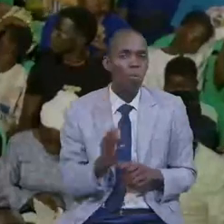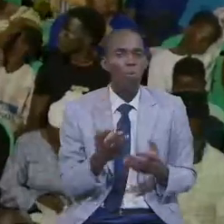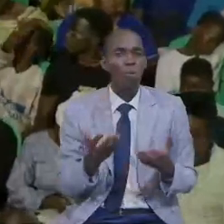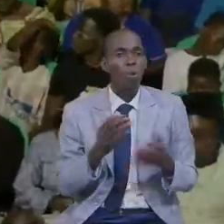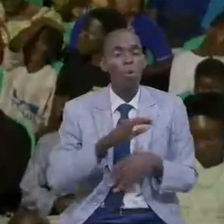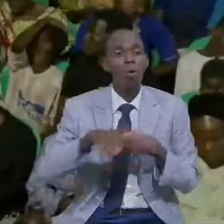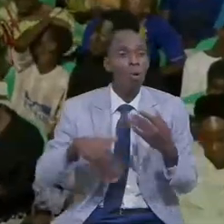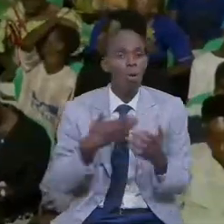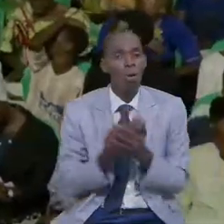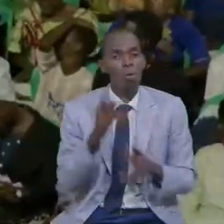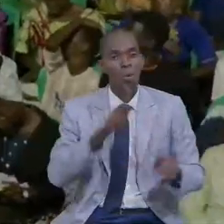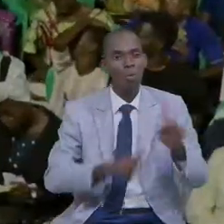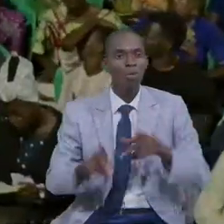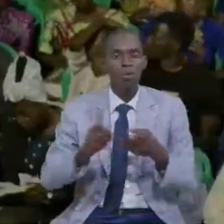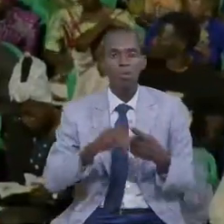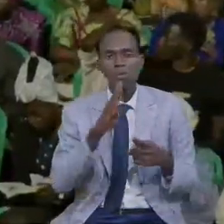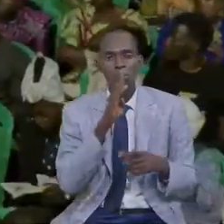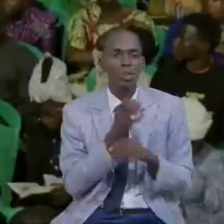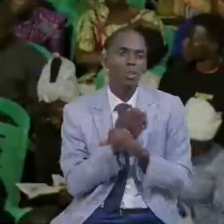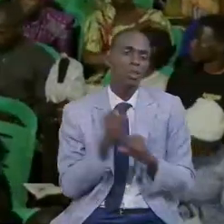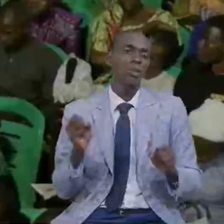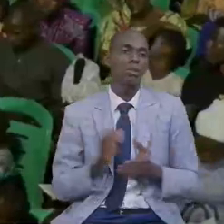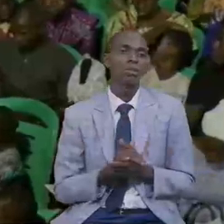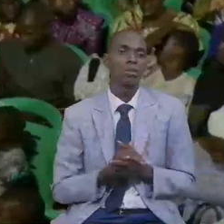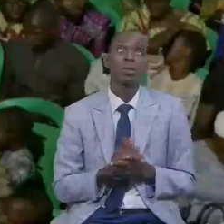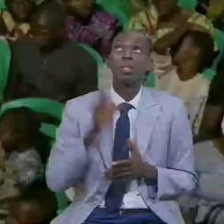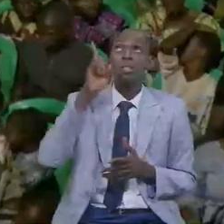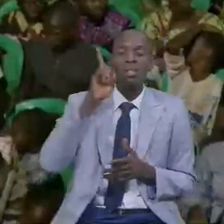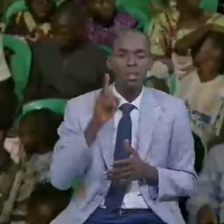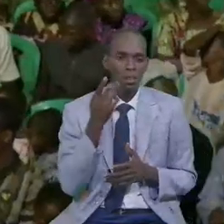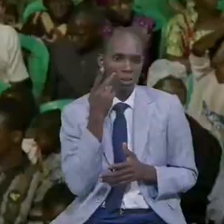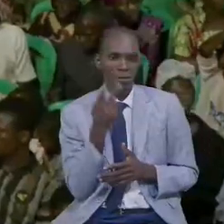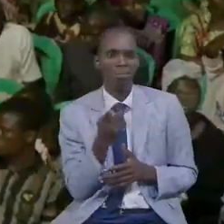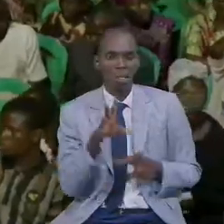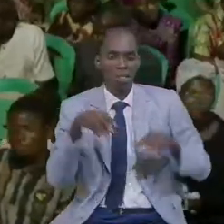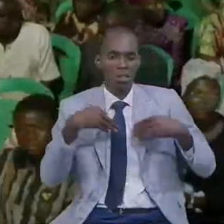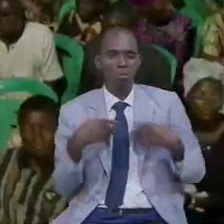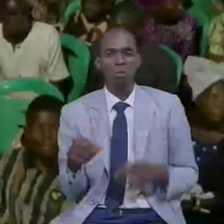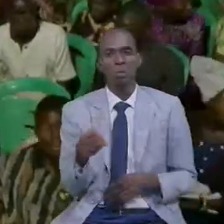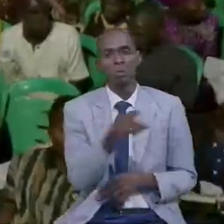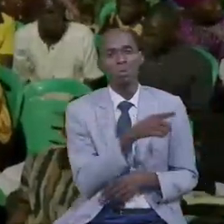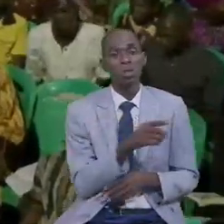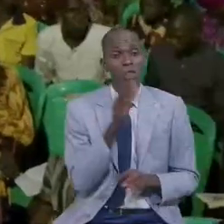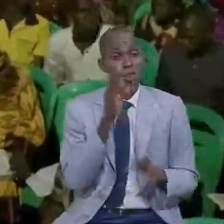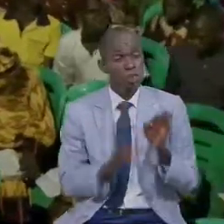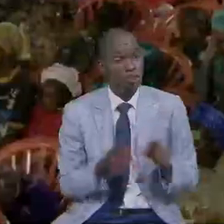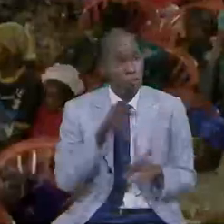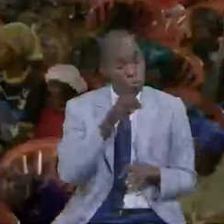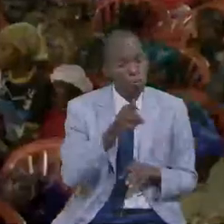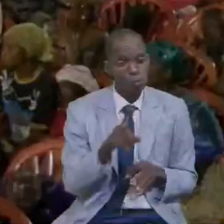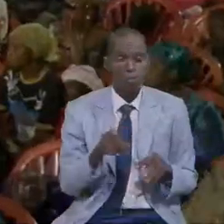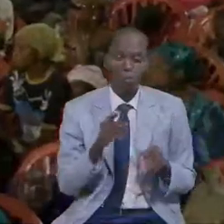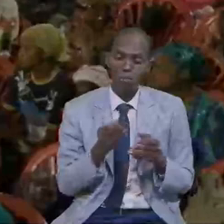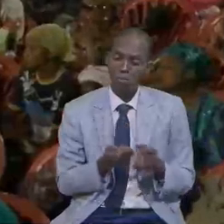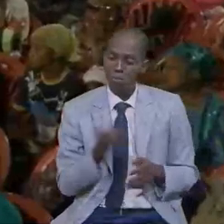hommes soient sauvés? Il te considère, il te compte dedans. Si tu te comptes, oh, ça